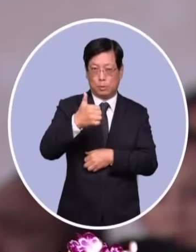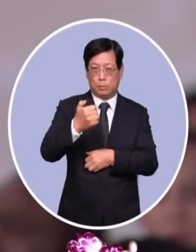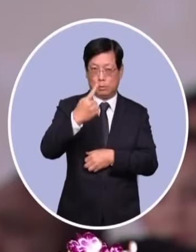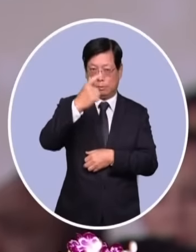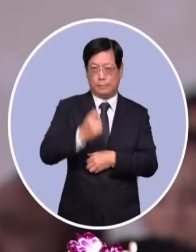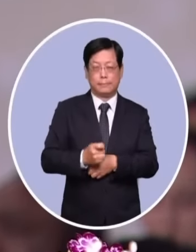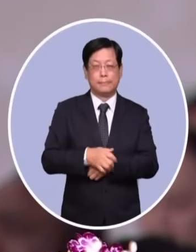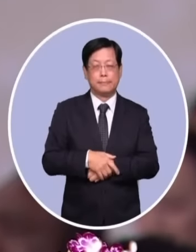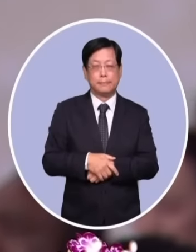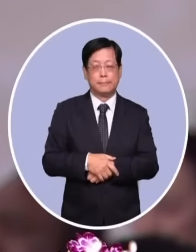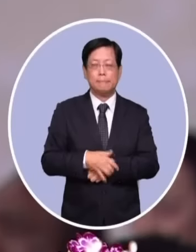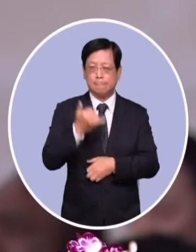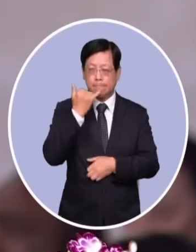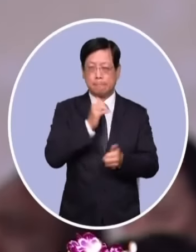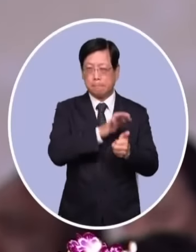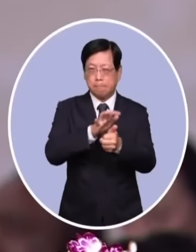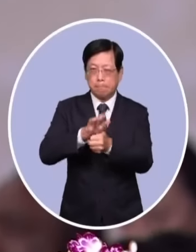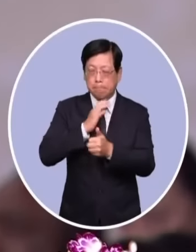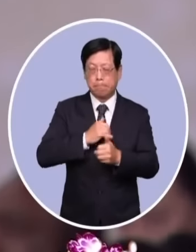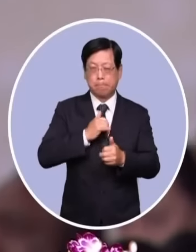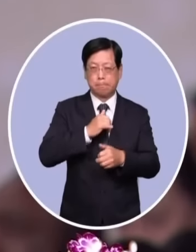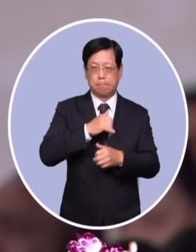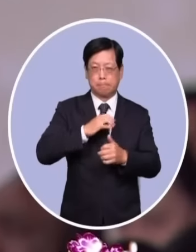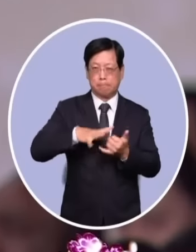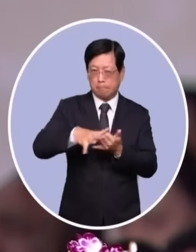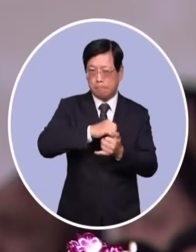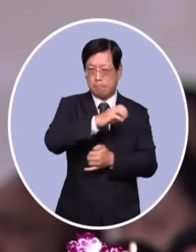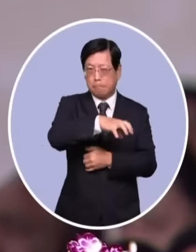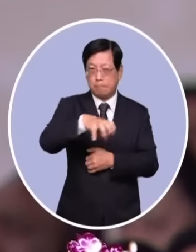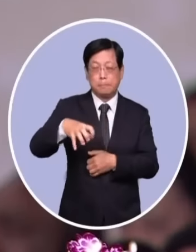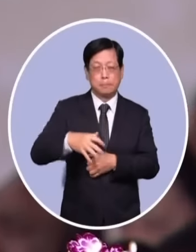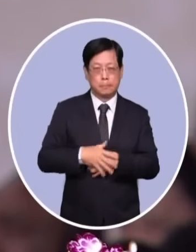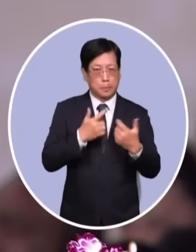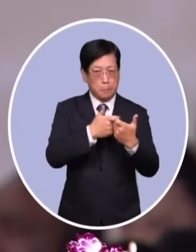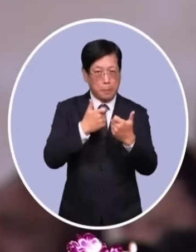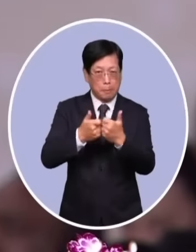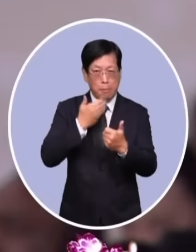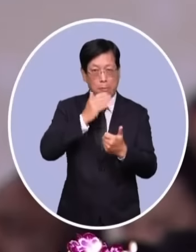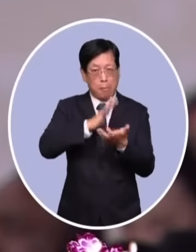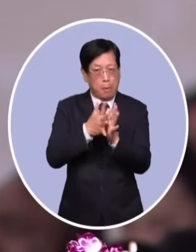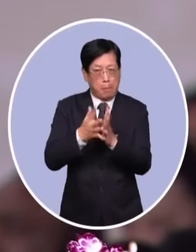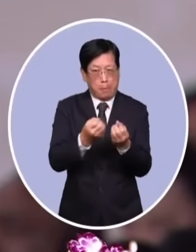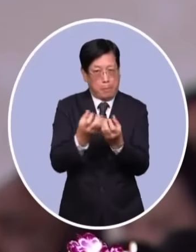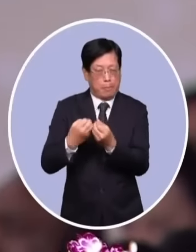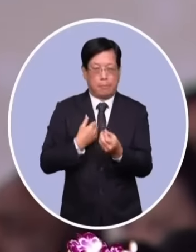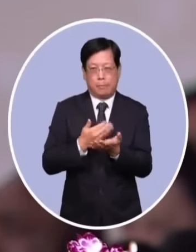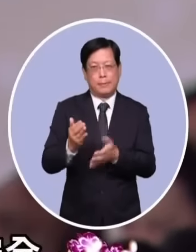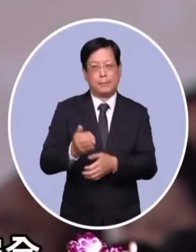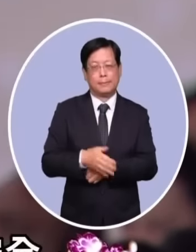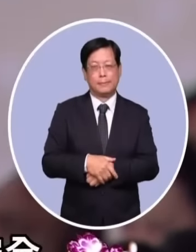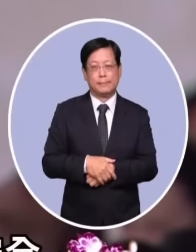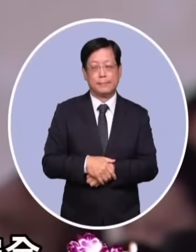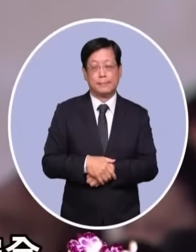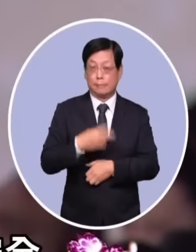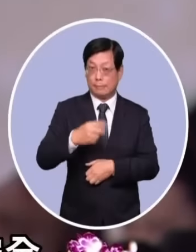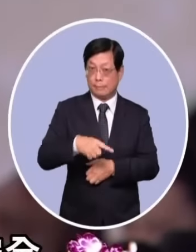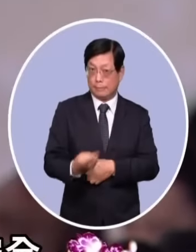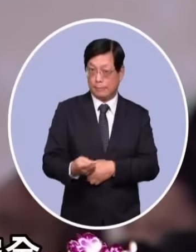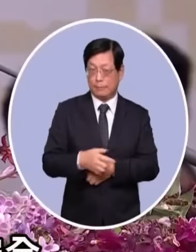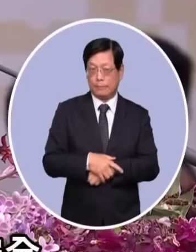551亿元，来协助全国各县市因应极端气候的挑战。我们也